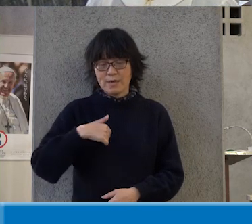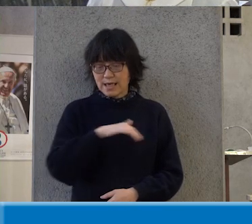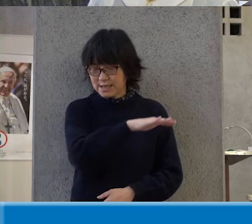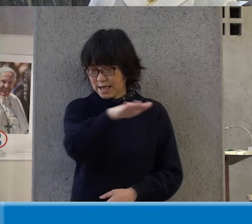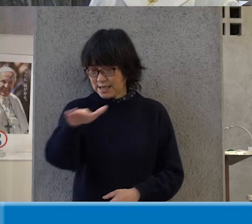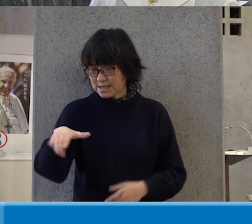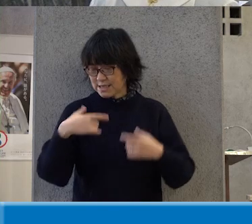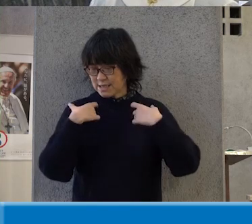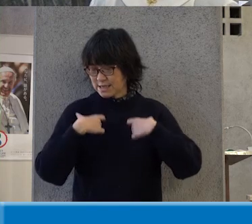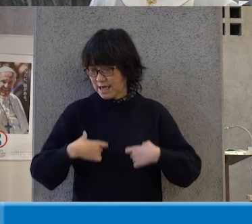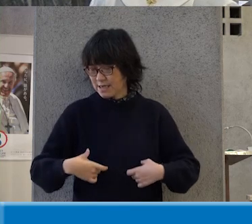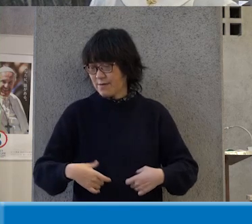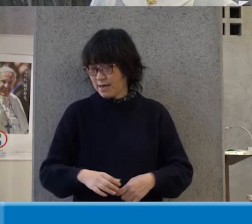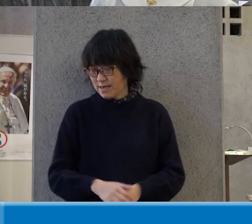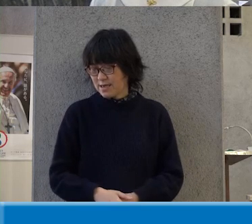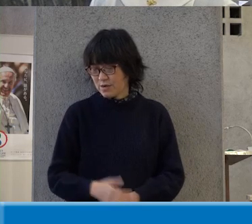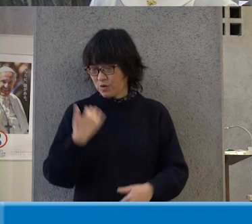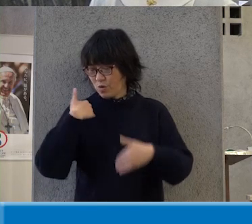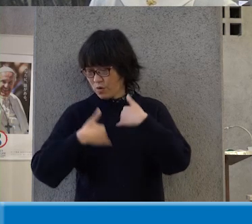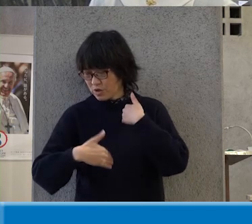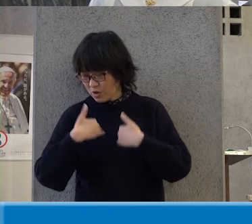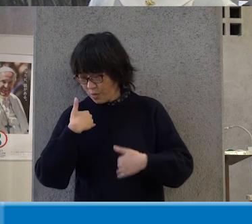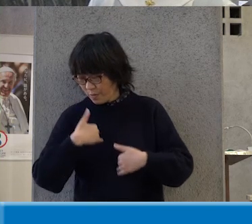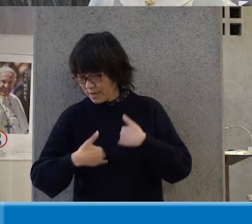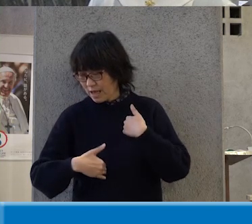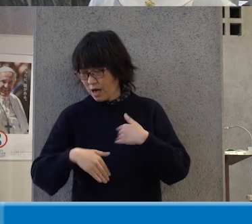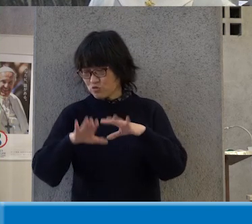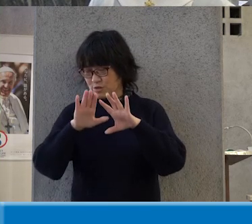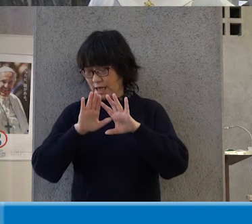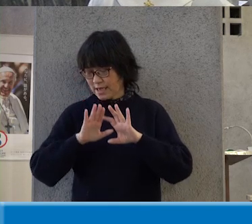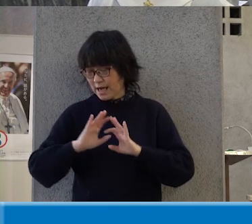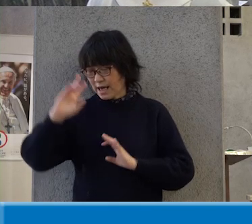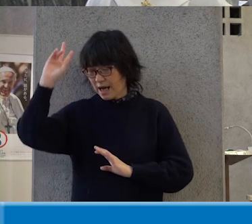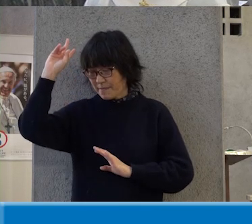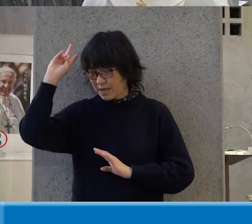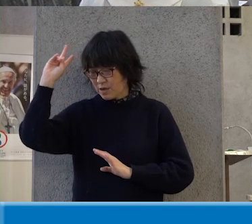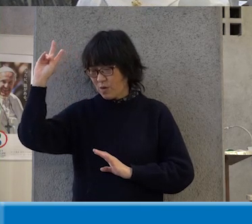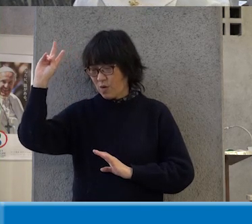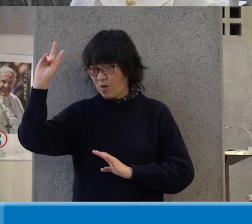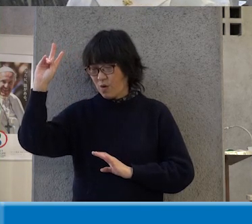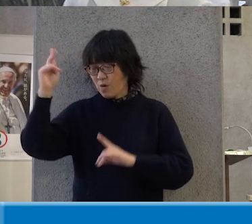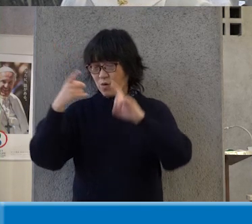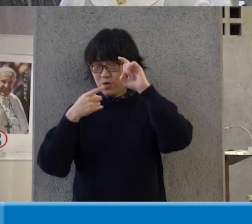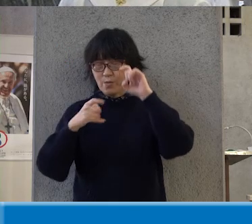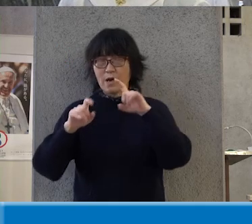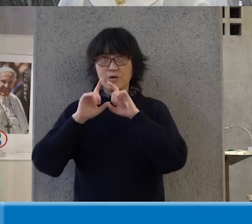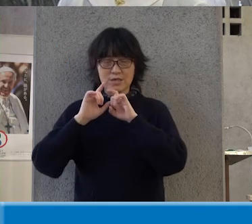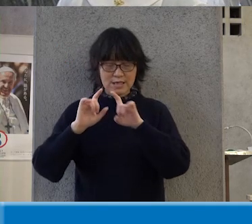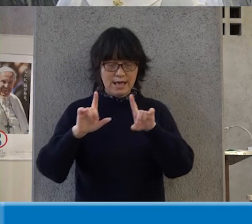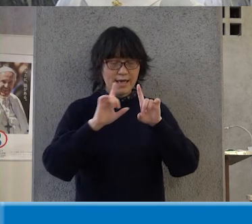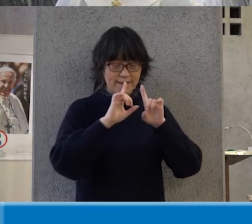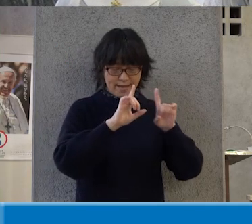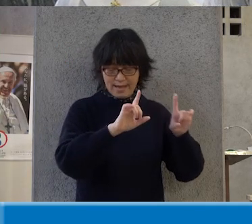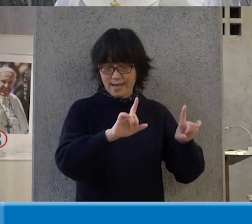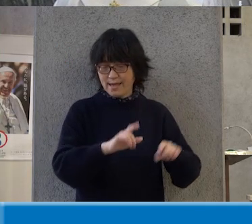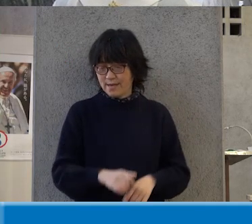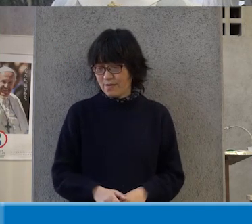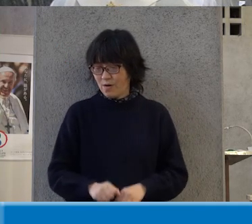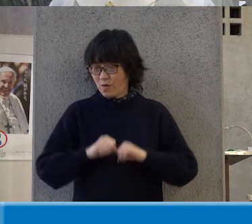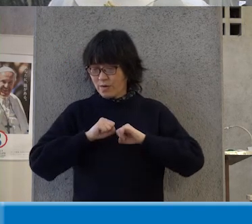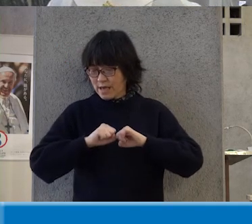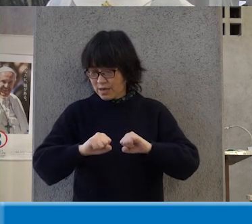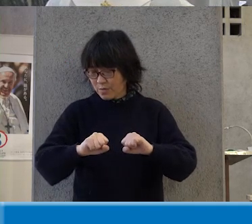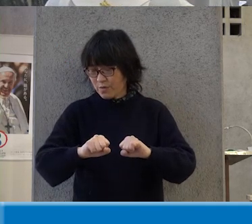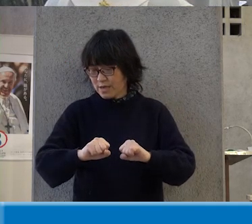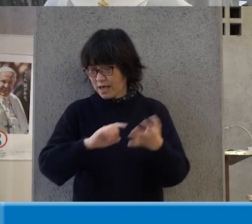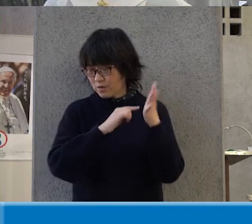私たち司祭は喜びを持って受けた神の言葉を述べ伝え、行いを持